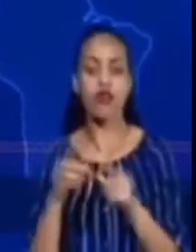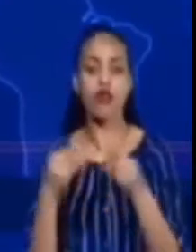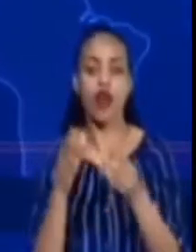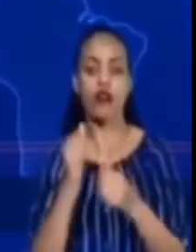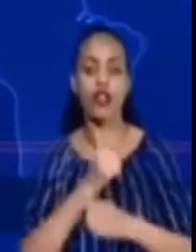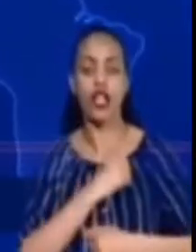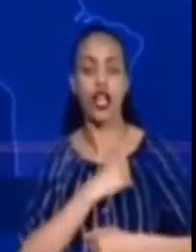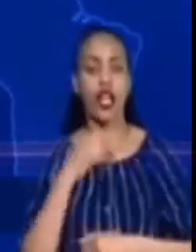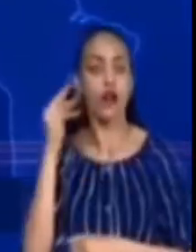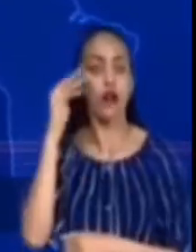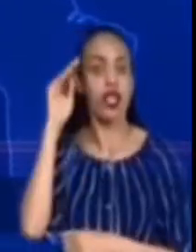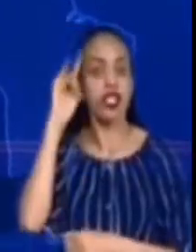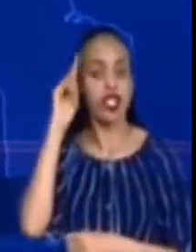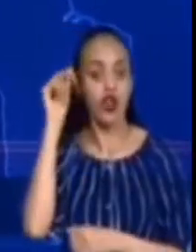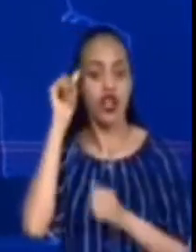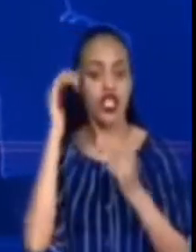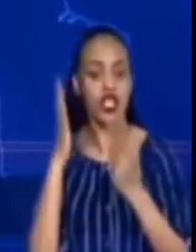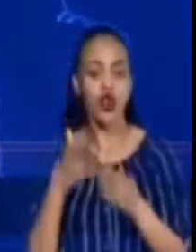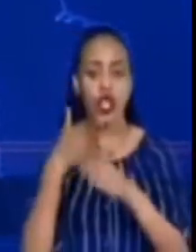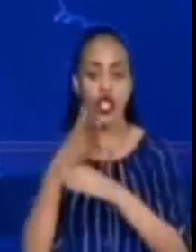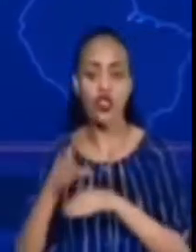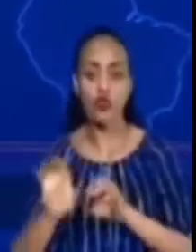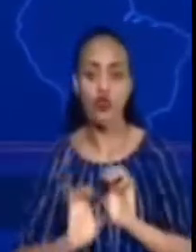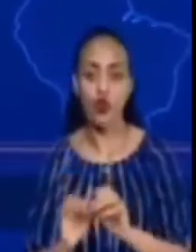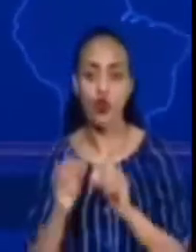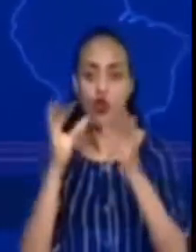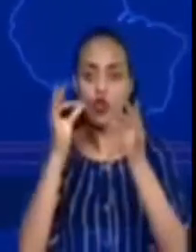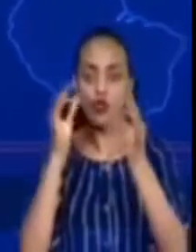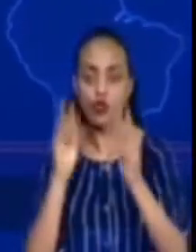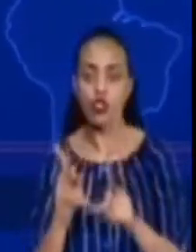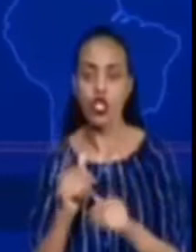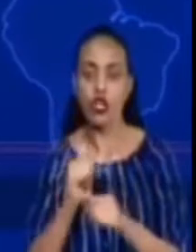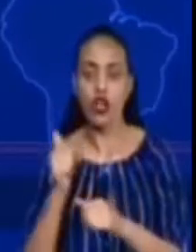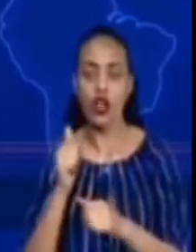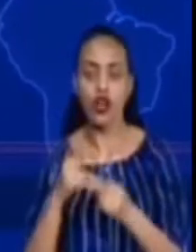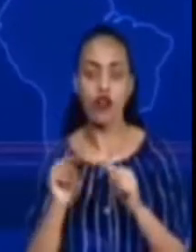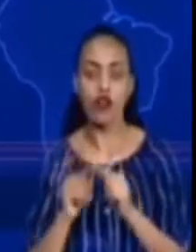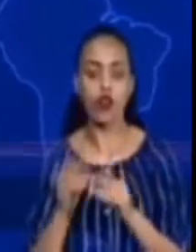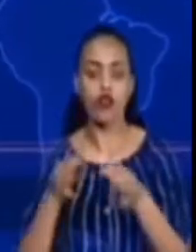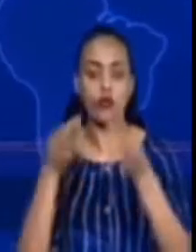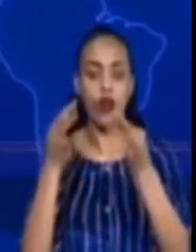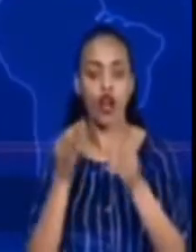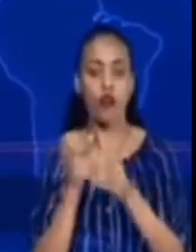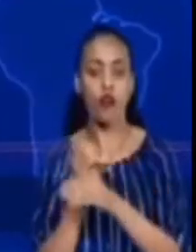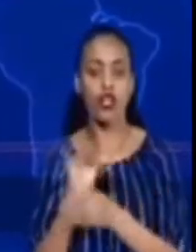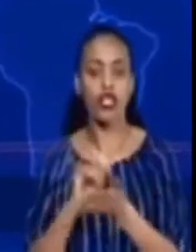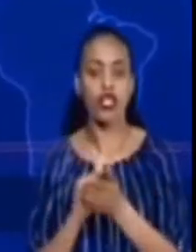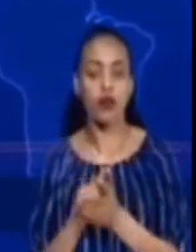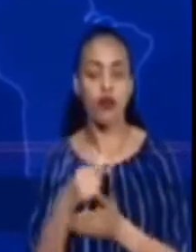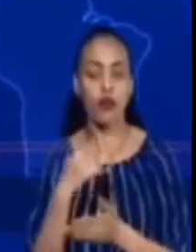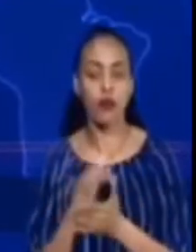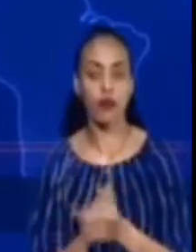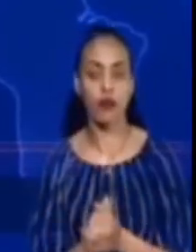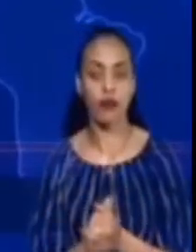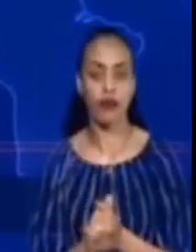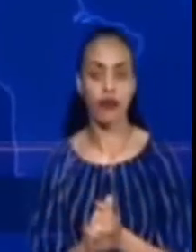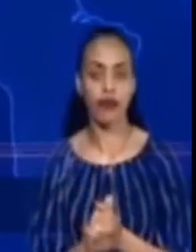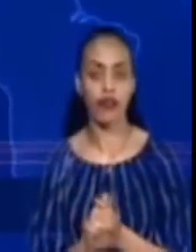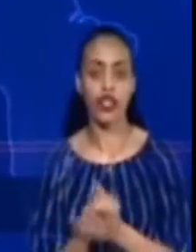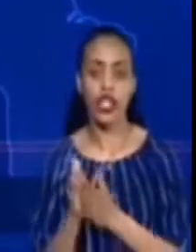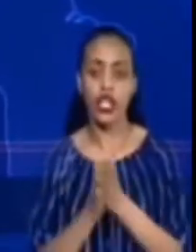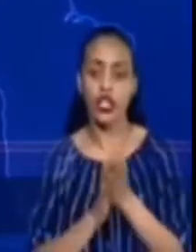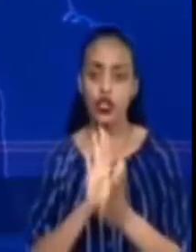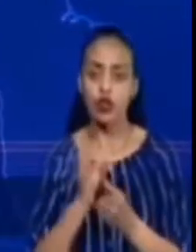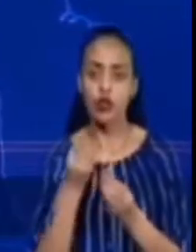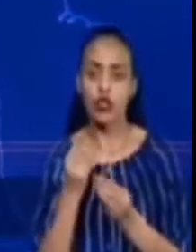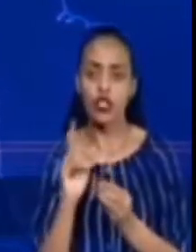ያርጉ ክርስቲያኖች እንደዚህ ያርጉ ብሎ ያውቃል አህመዲን ጀበል በከሎ ለረት ሐለ አህመዲን ጀበል አንድ ቀን ተናግሮ ያውቃል አንድ